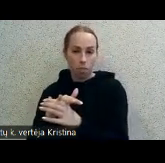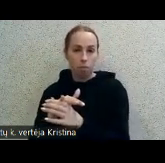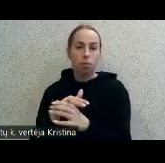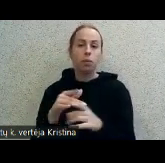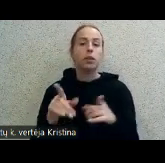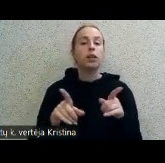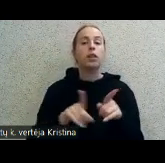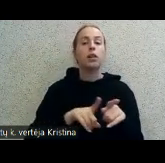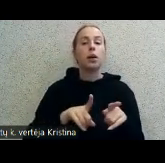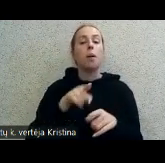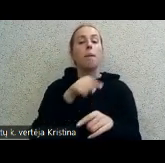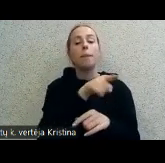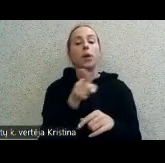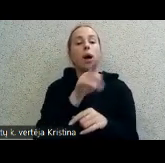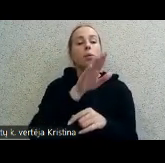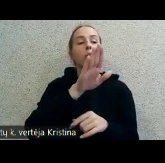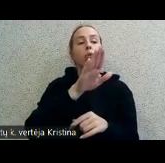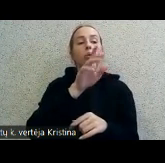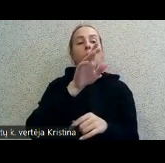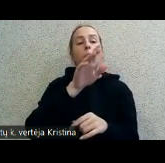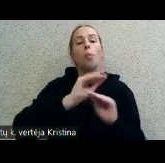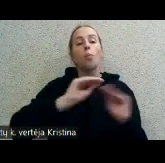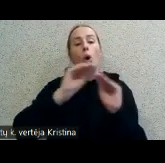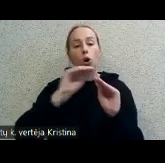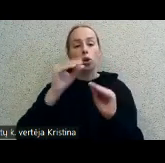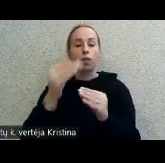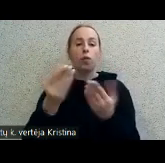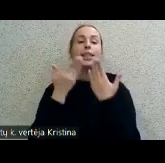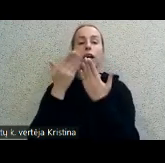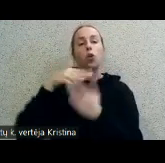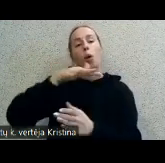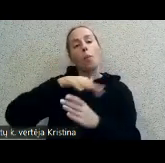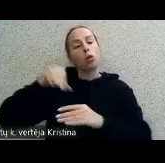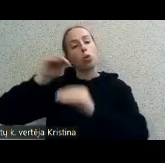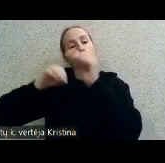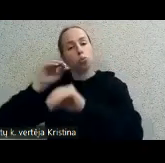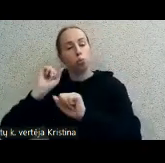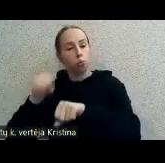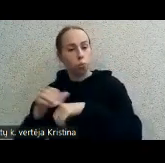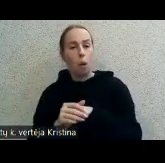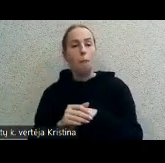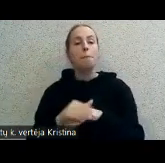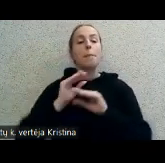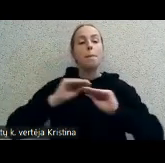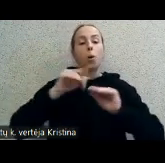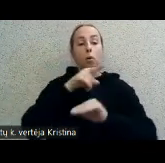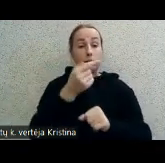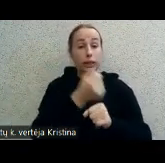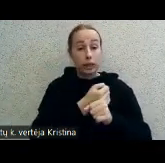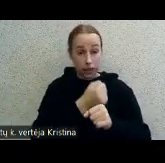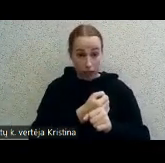mokytojams sukurti interaktyvę skaitimo bendruomenės. Būtent. Kai mokytojai tai daro, vaikai